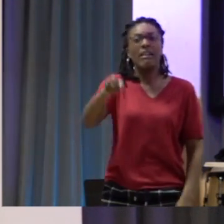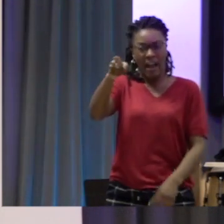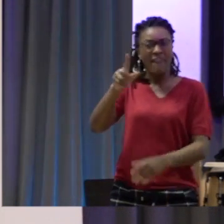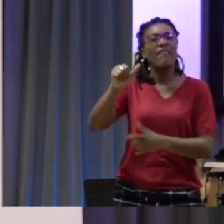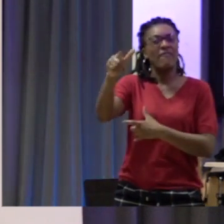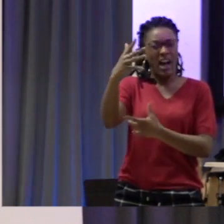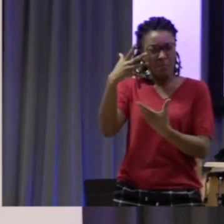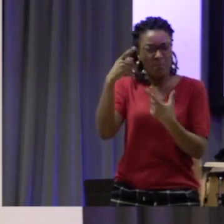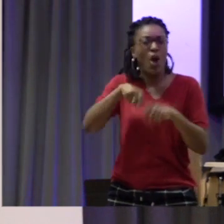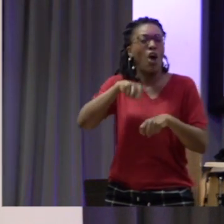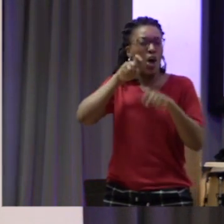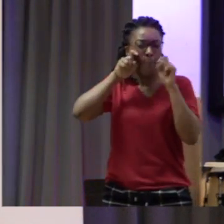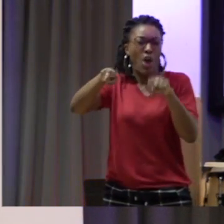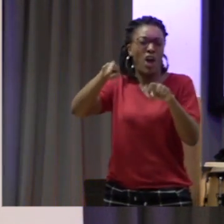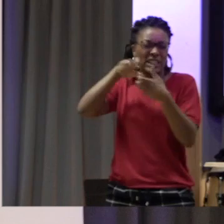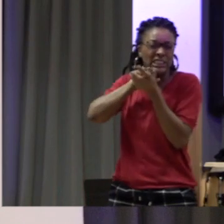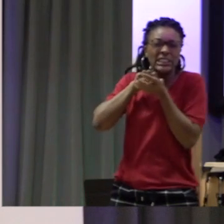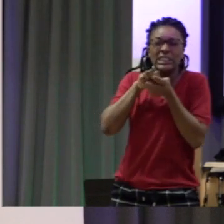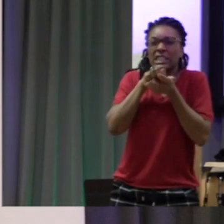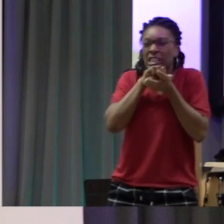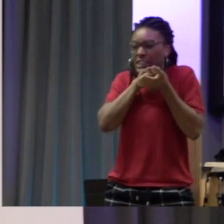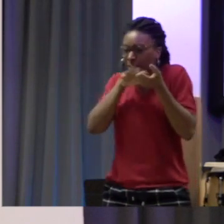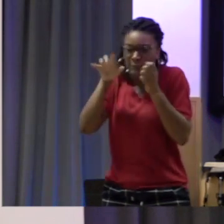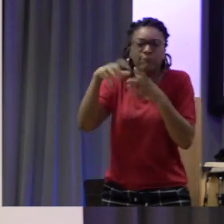aura des pleurs et des grincements de dents.